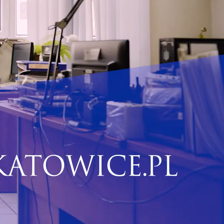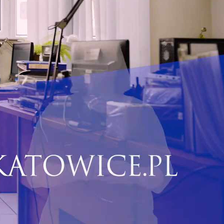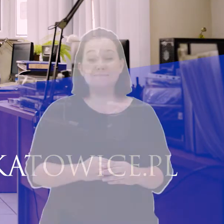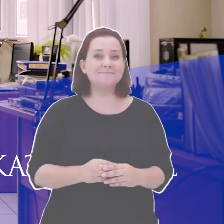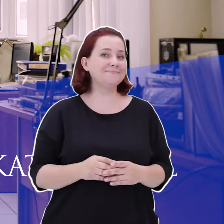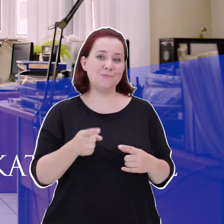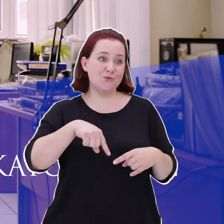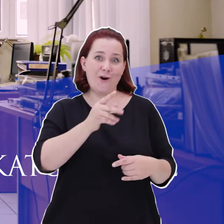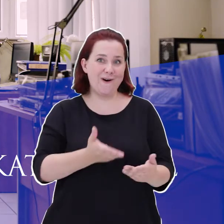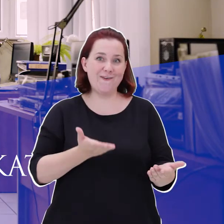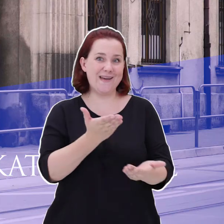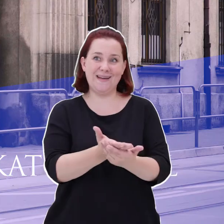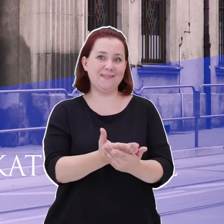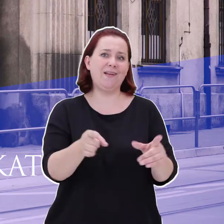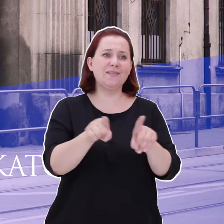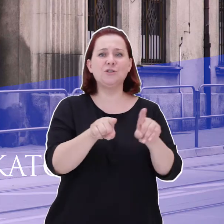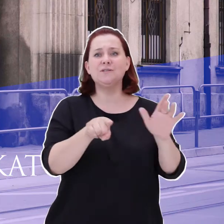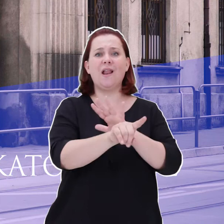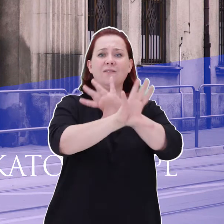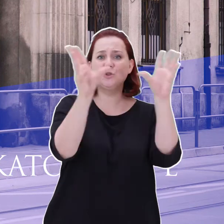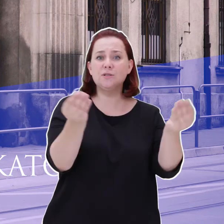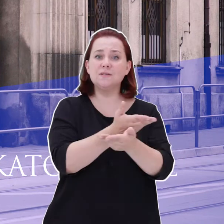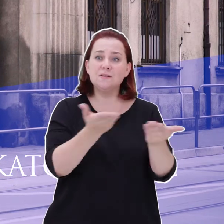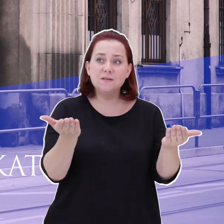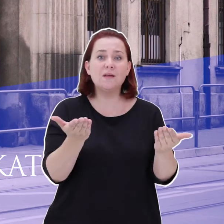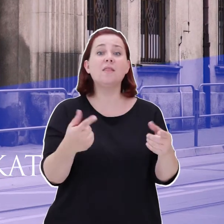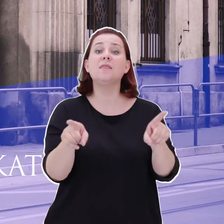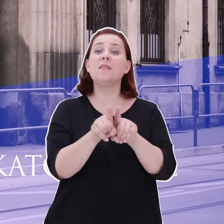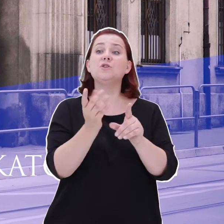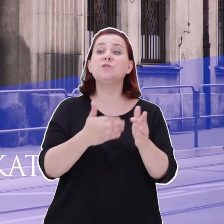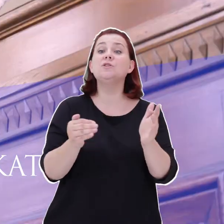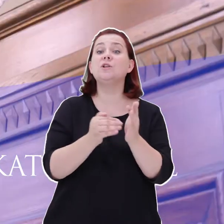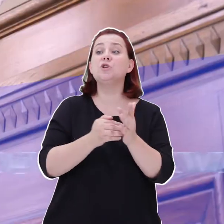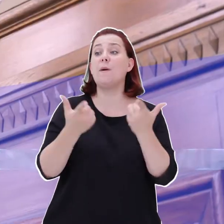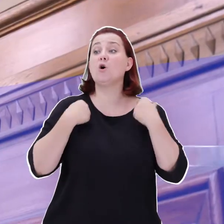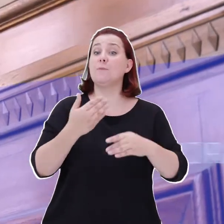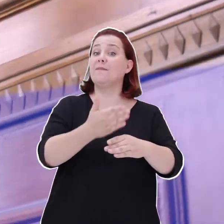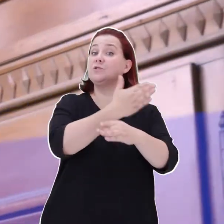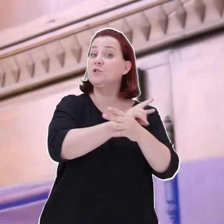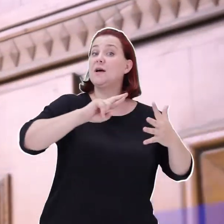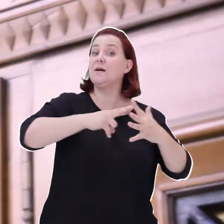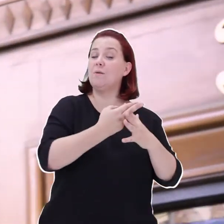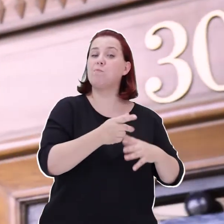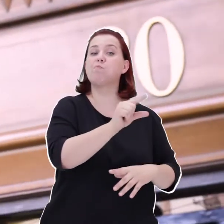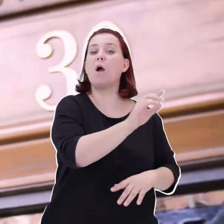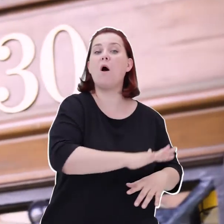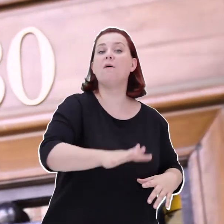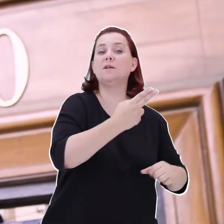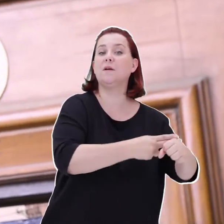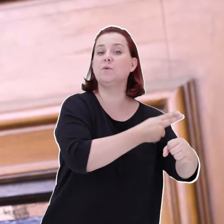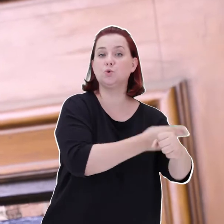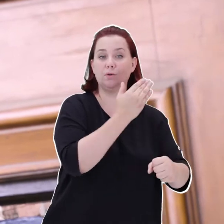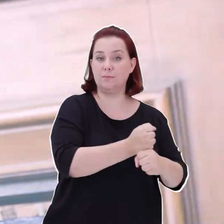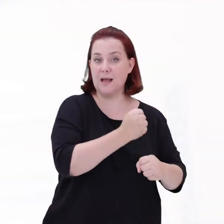poradnictwo@wup-katowice.pl. Jak najbardziej jest to oferta skierowana dla wszystkich. Co istotne, nie trzeba być osobą zarejestrowaną w Powiatowym Urzędzie